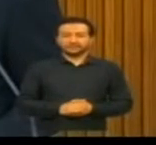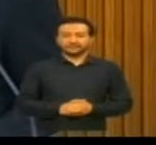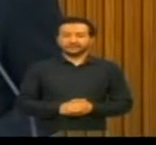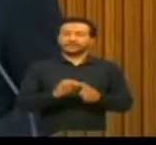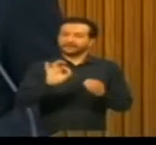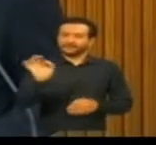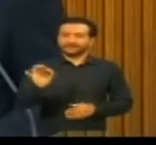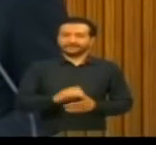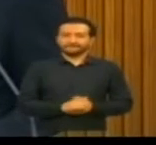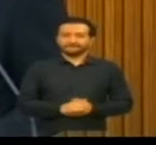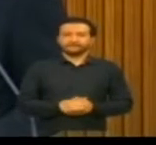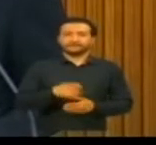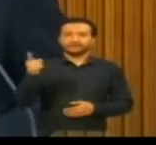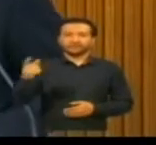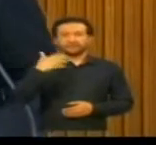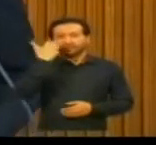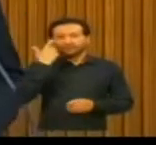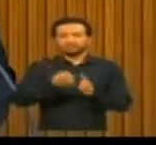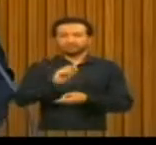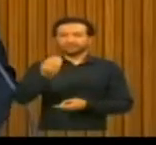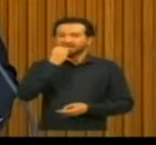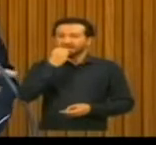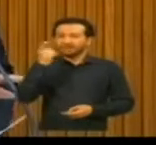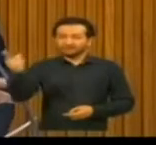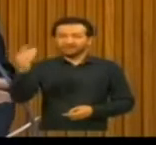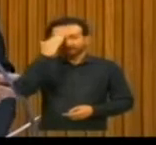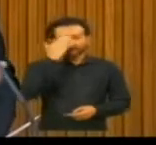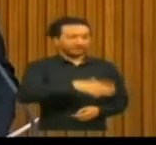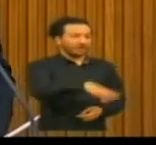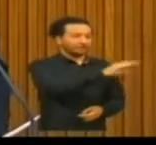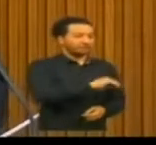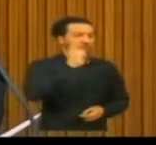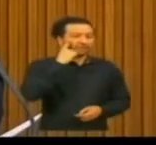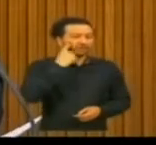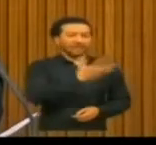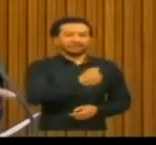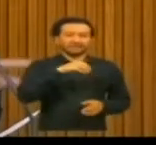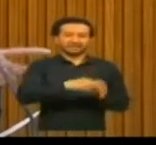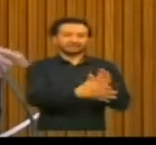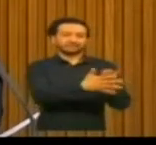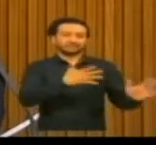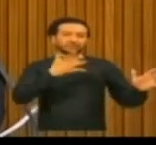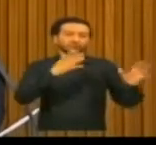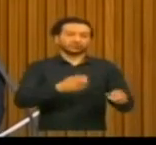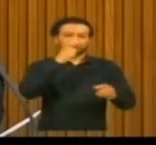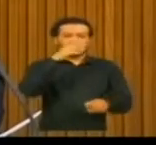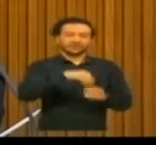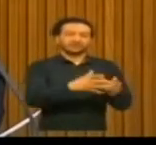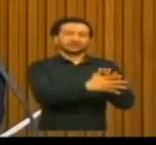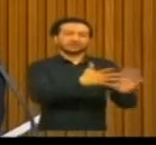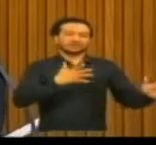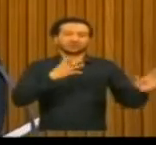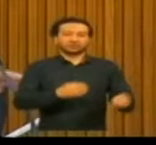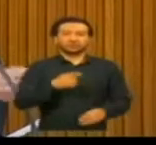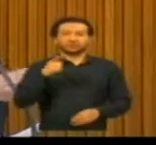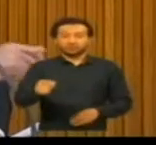Evet, efullilerle beslenirsin. Fakir fukara patates almak için kuyruğa girer. Soğan almak için kuyruğa girer.